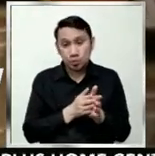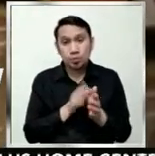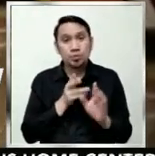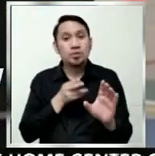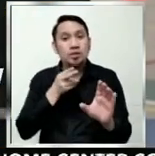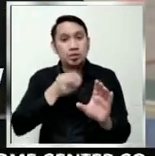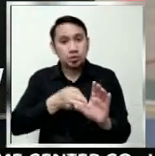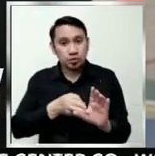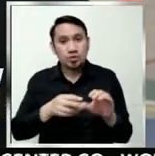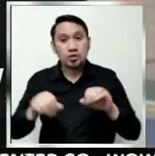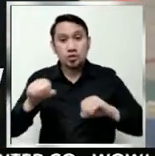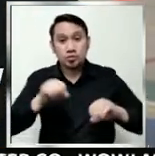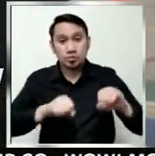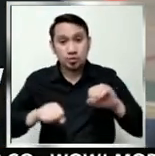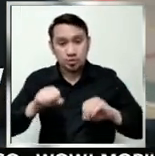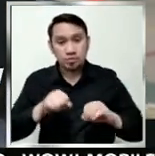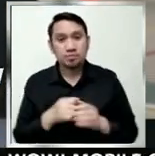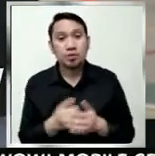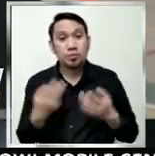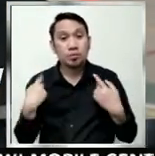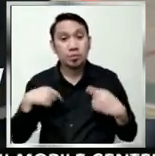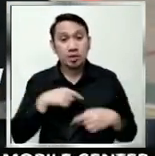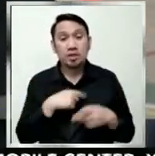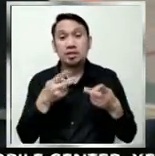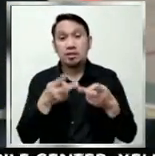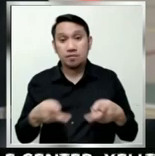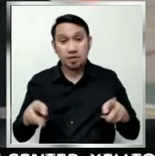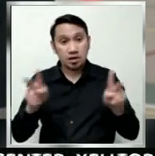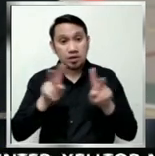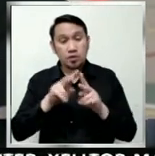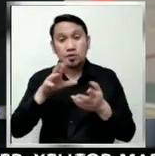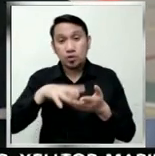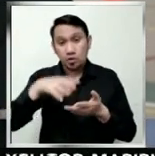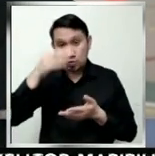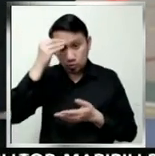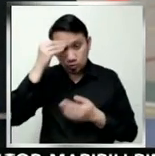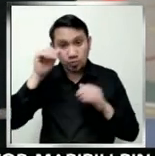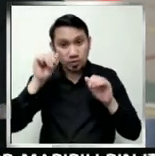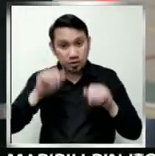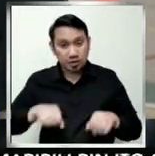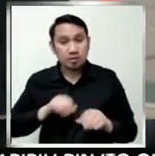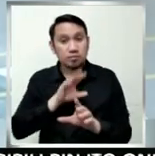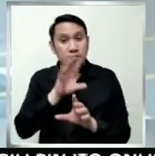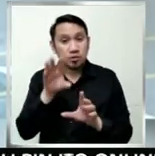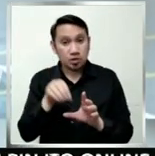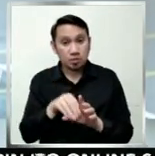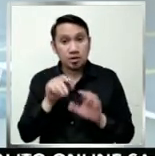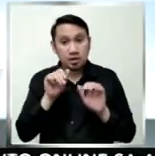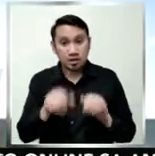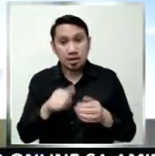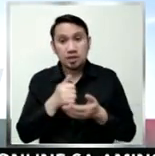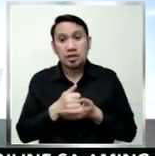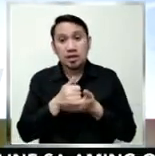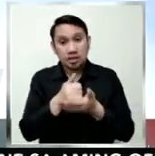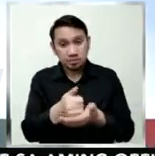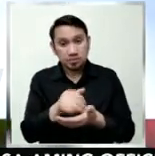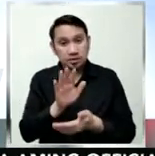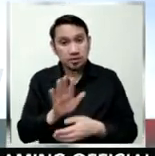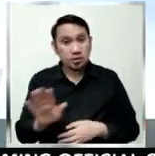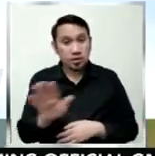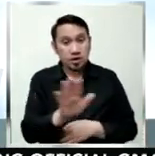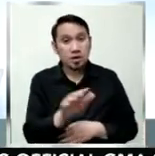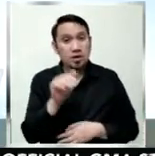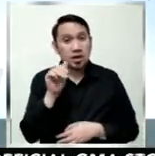sports clinic. The values that we learn from the sport that we can integrate at may tulong dun sa pang-araw-araw nilang buhay. Nagbahagi rito ng